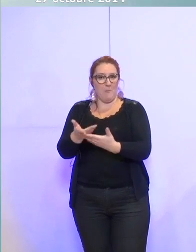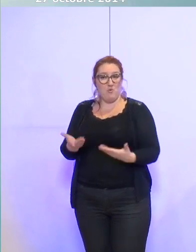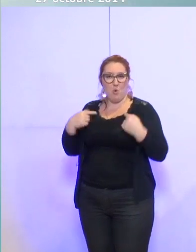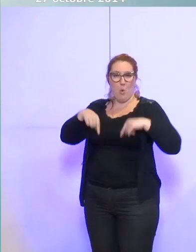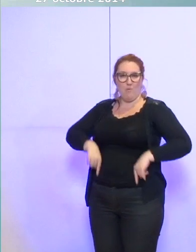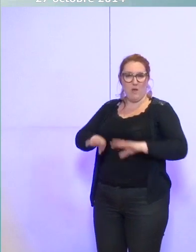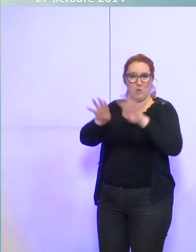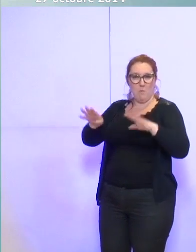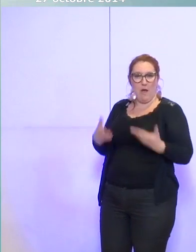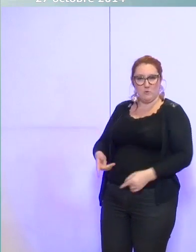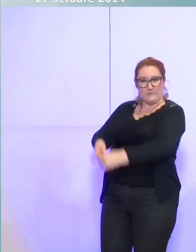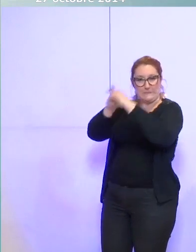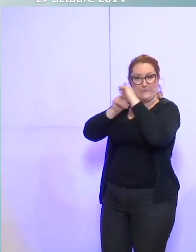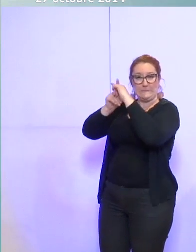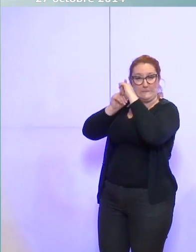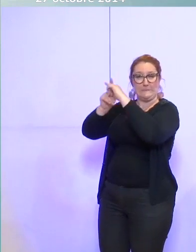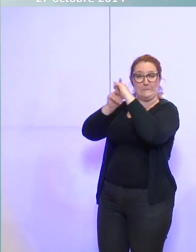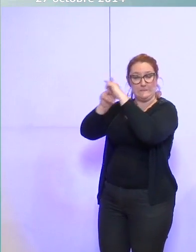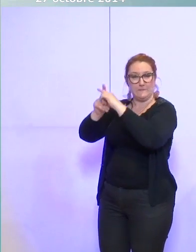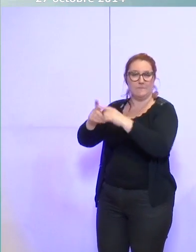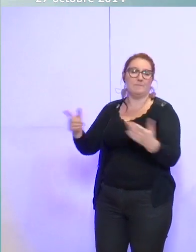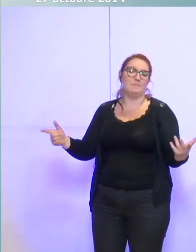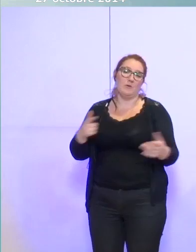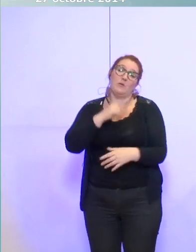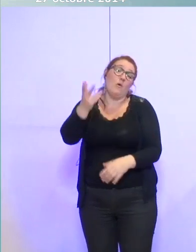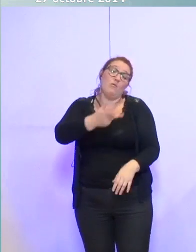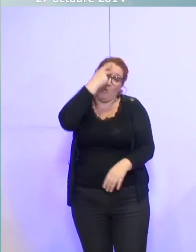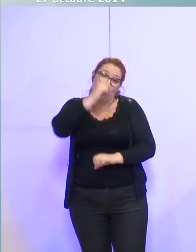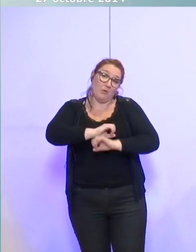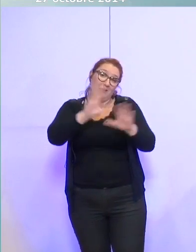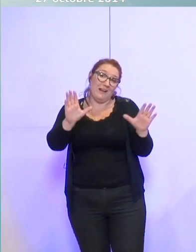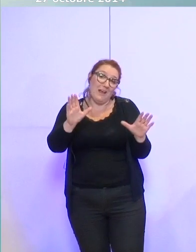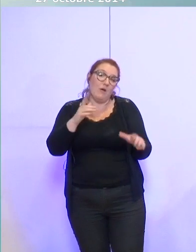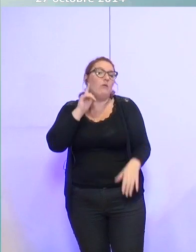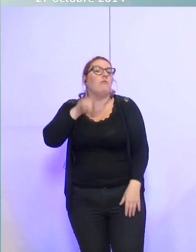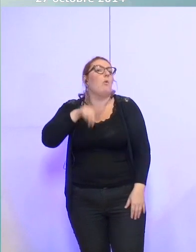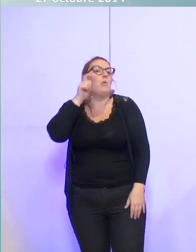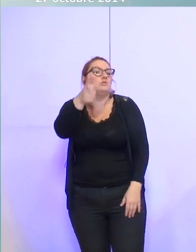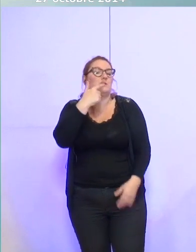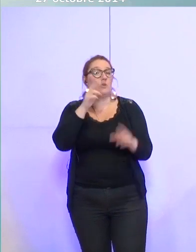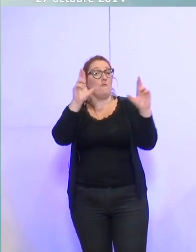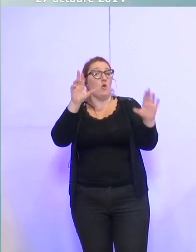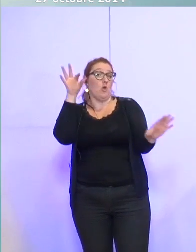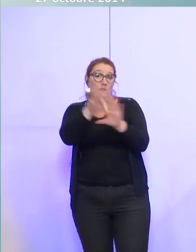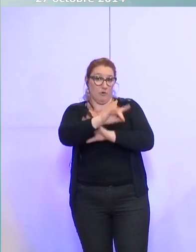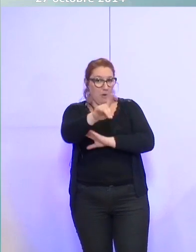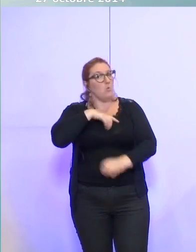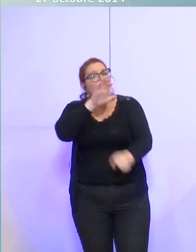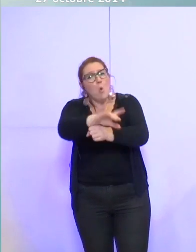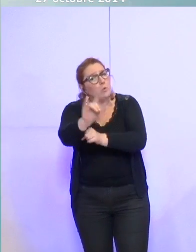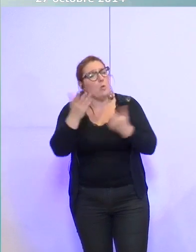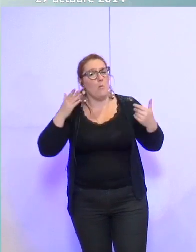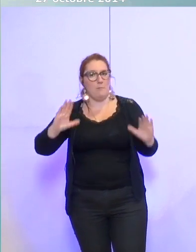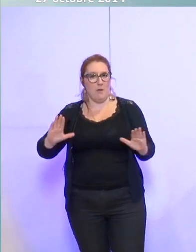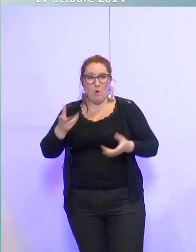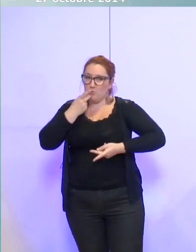comprendrez donc, parce qu'il faut de la cohérence, que nous ne voterons pas le vœu, nous ne nous y opposerons pas non plus, je